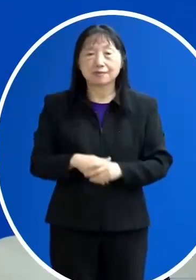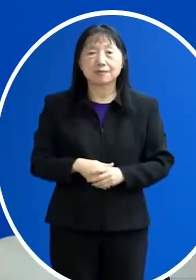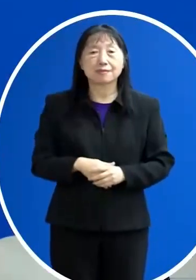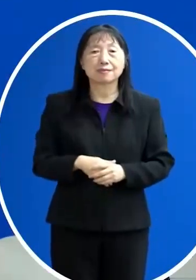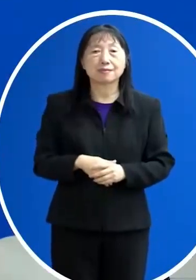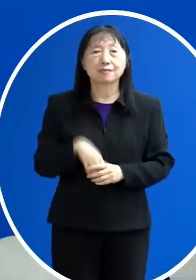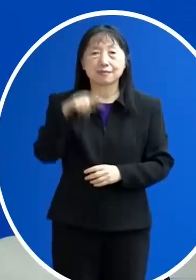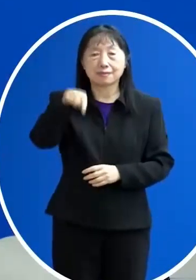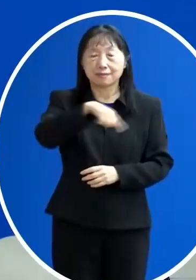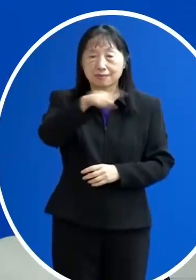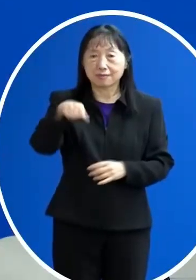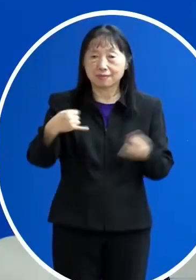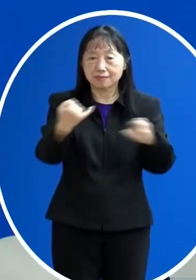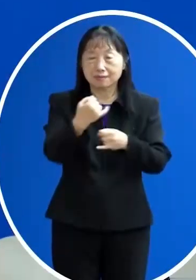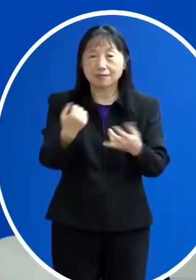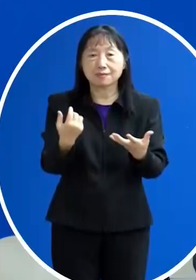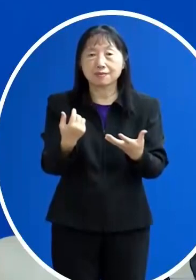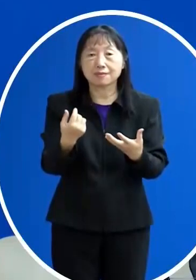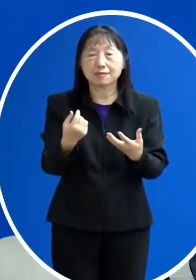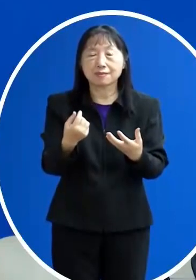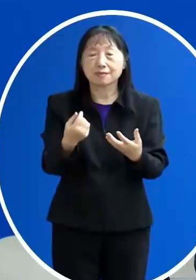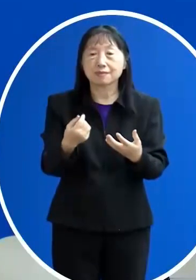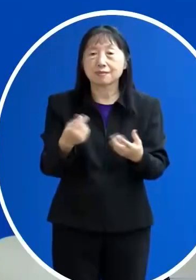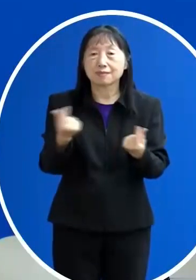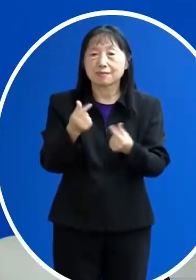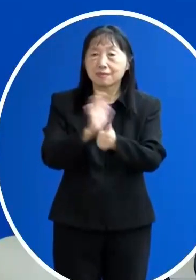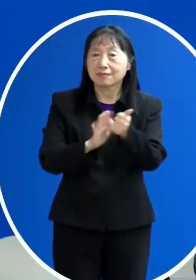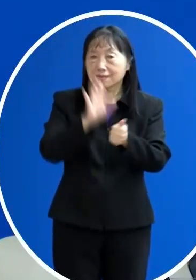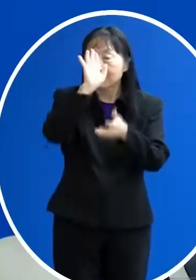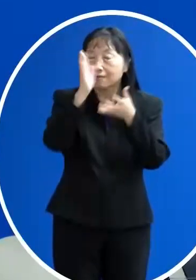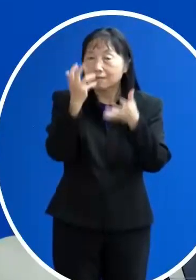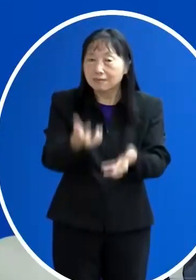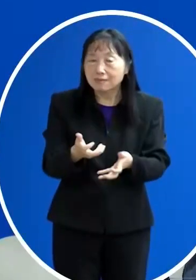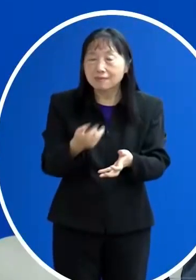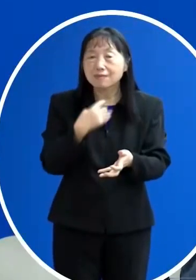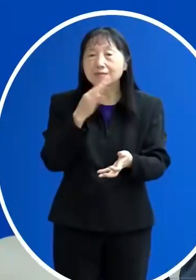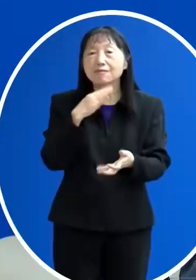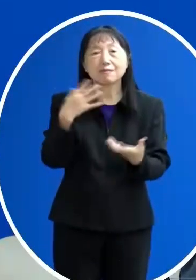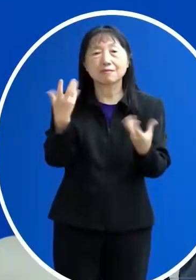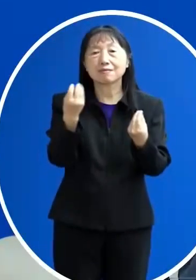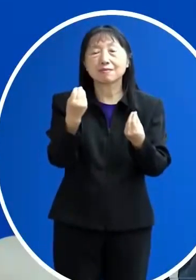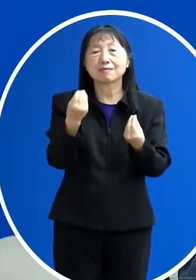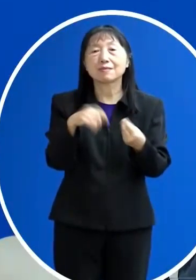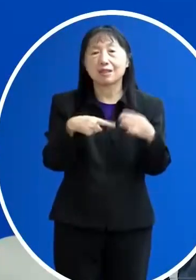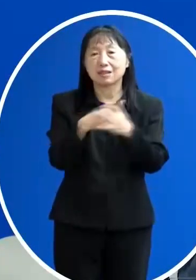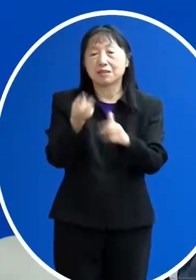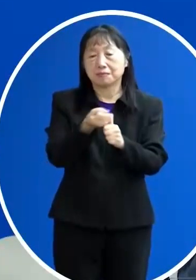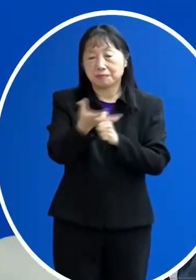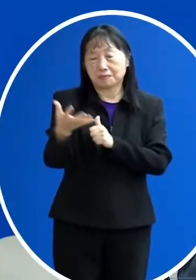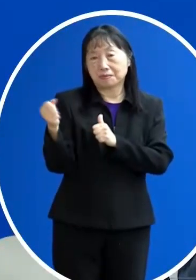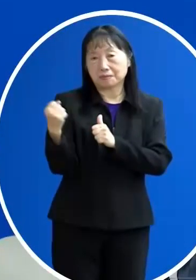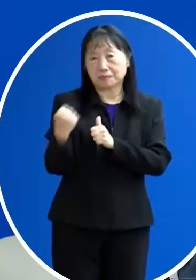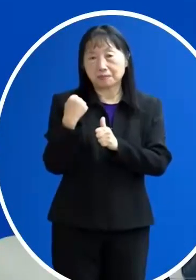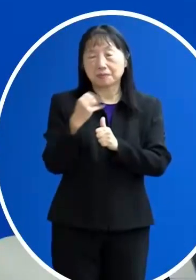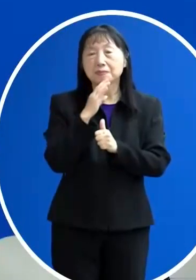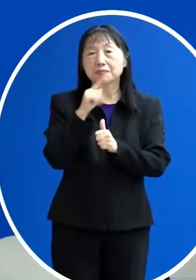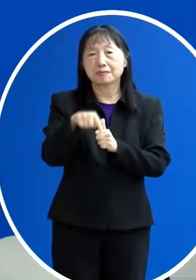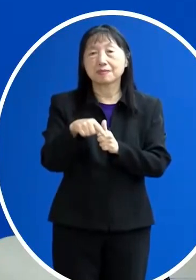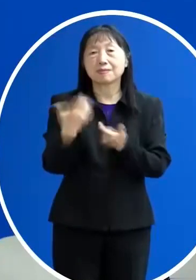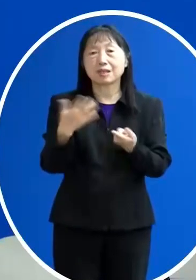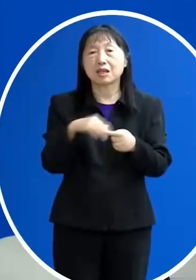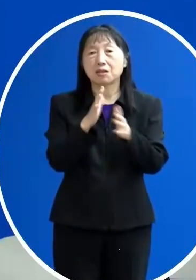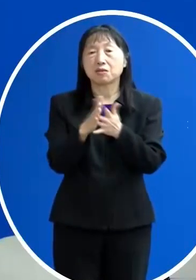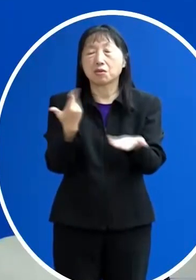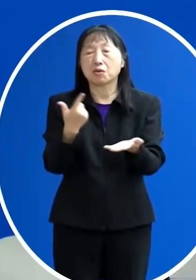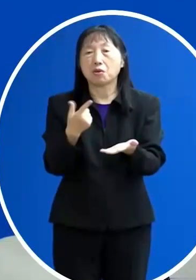好在是说这些变异株都没有报告说会导致重症或住院的增加，哈，仍然只是传播力有比较强一点，有免疫逃脱的